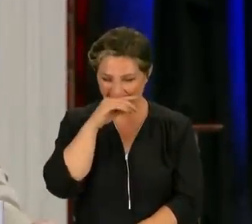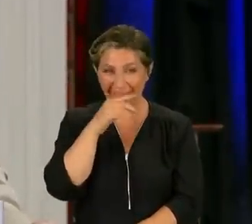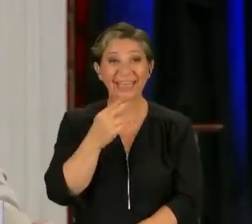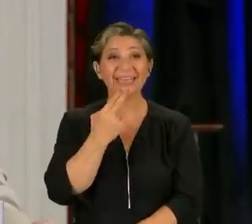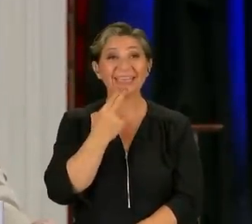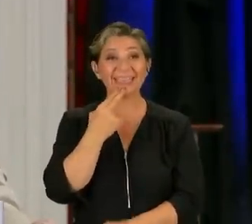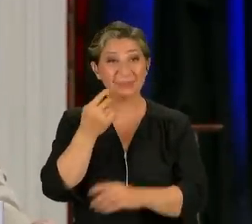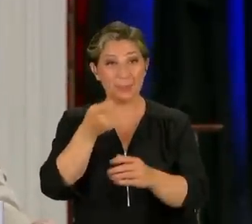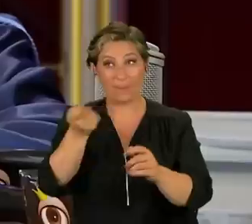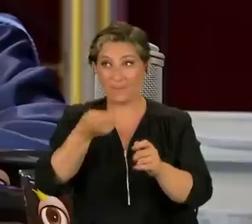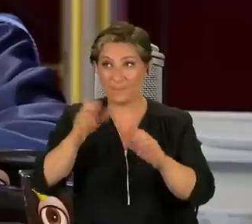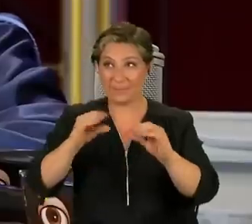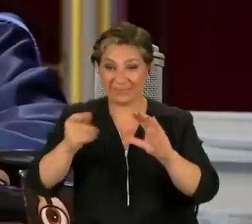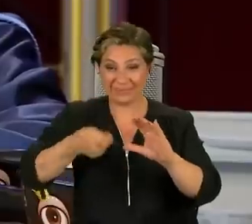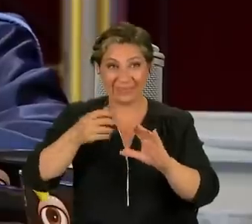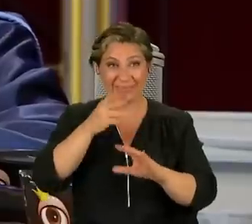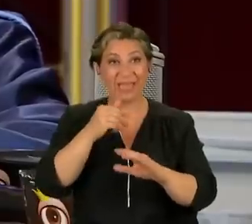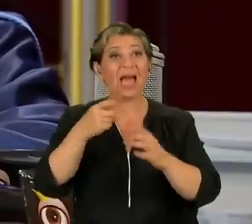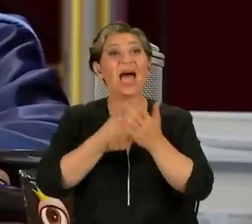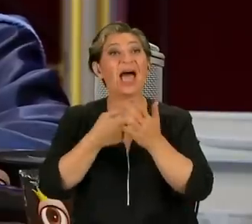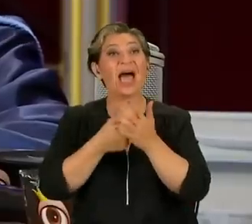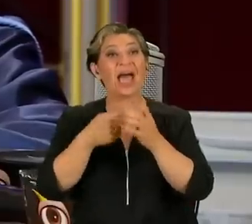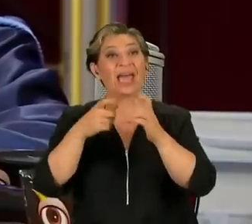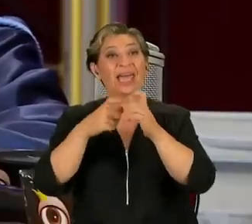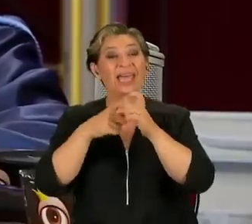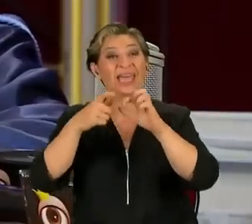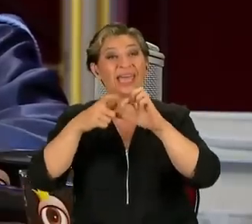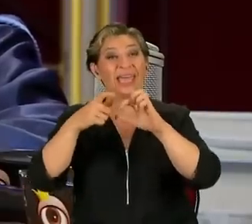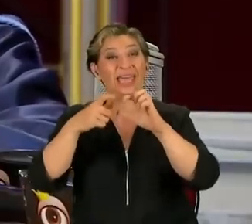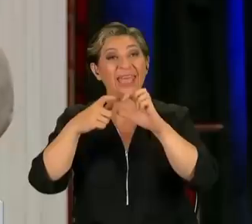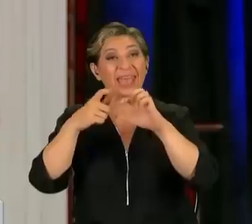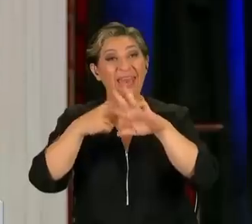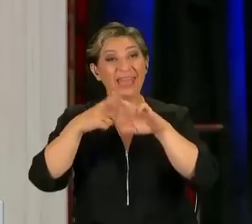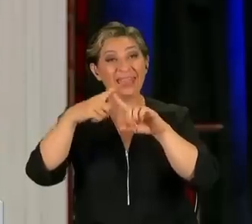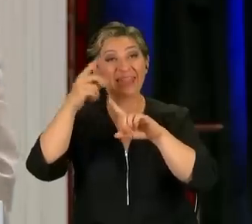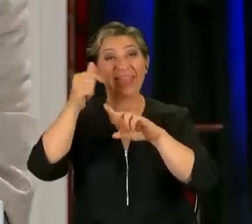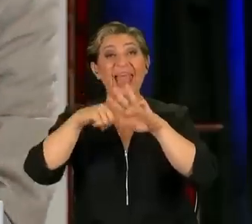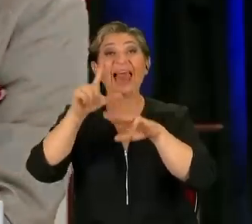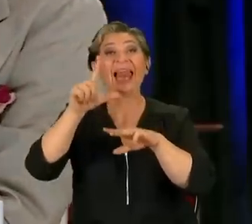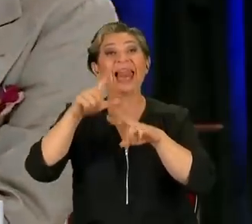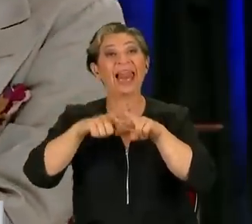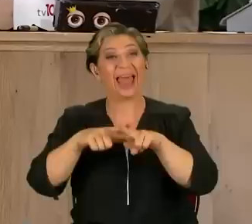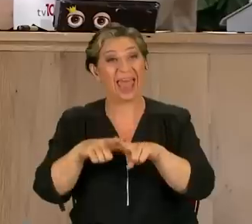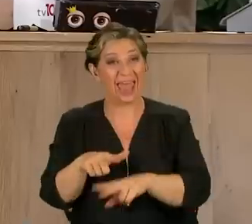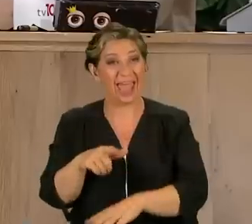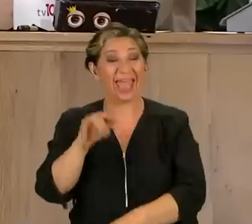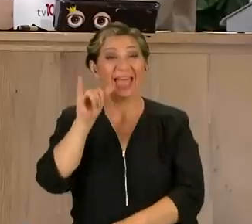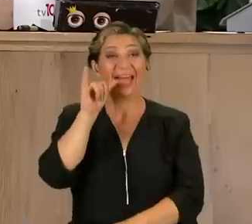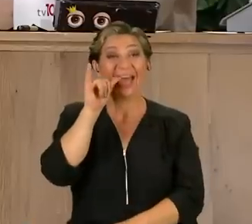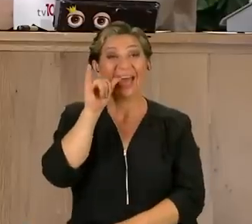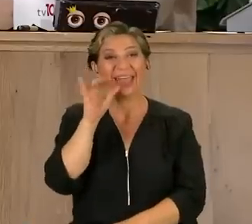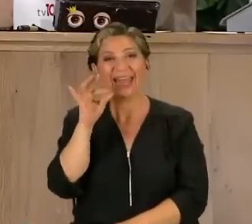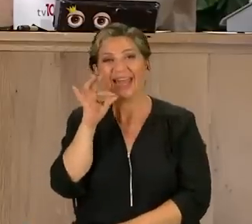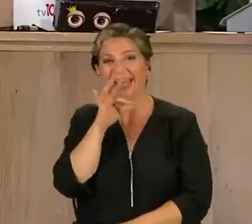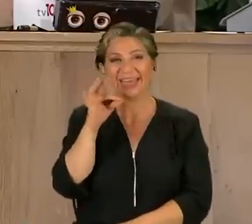kız pastacı. Evet. Adı da Graziella. İsme bak. İtalyan